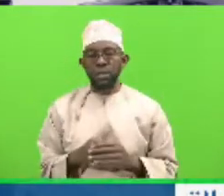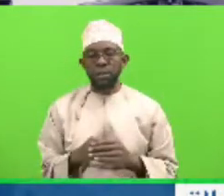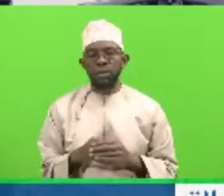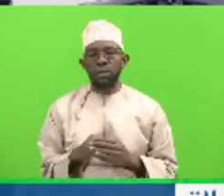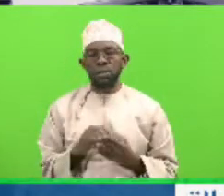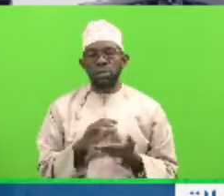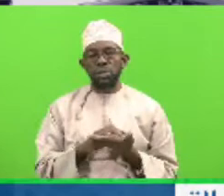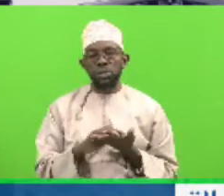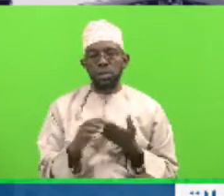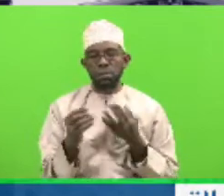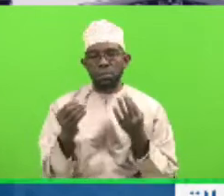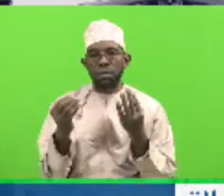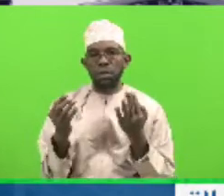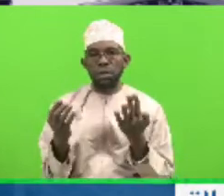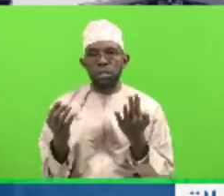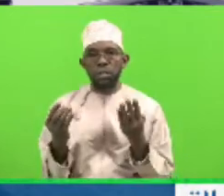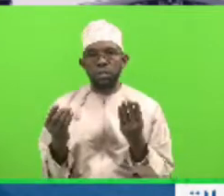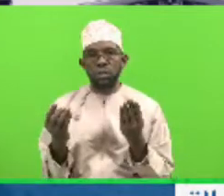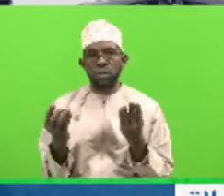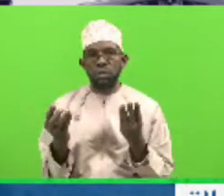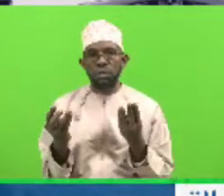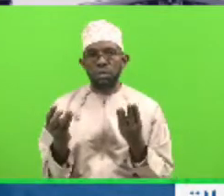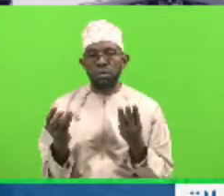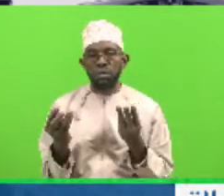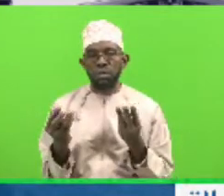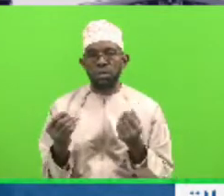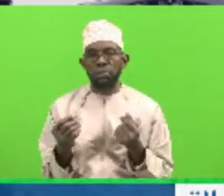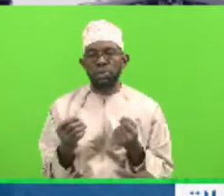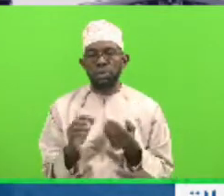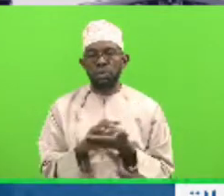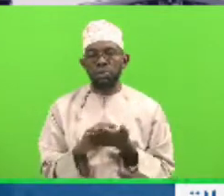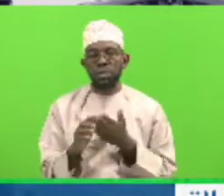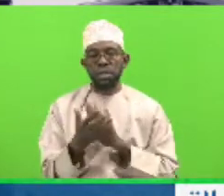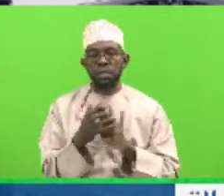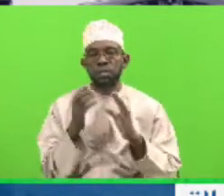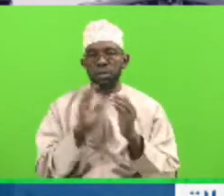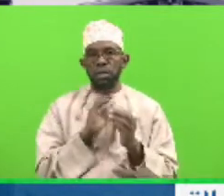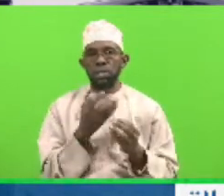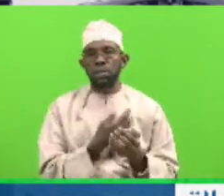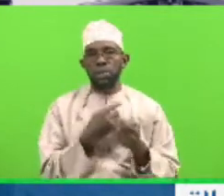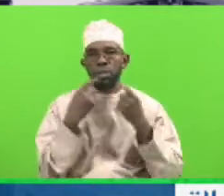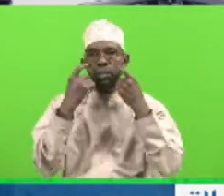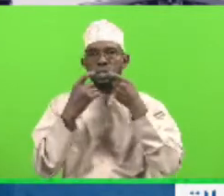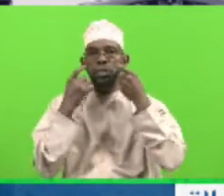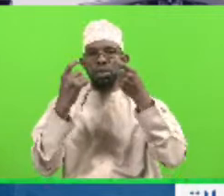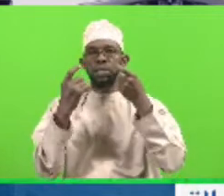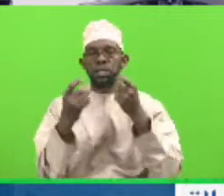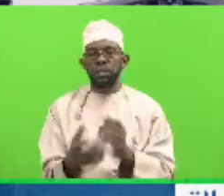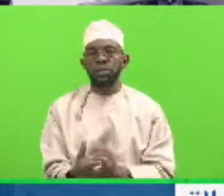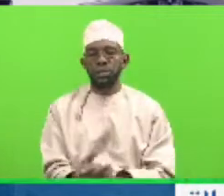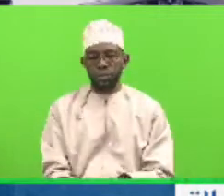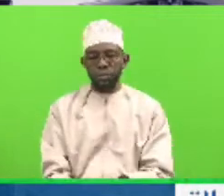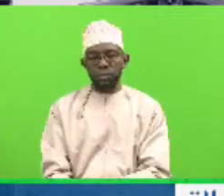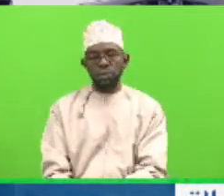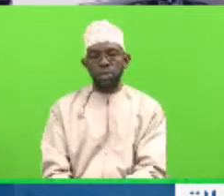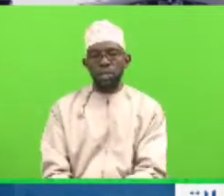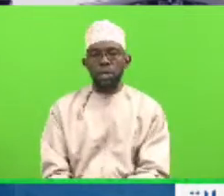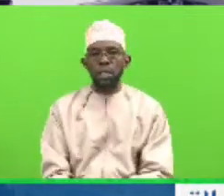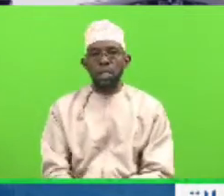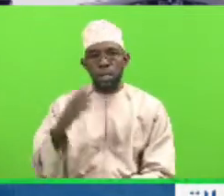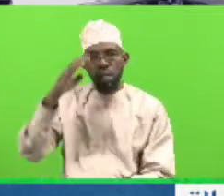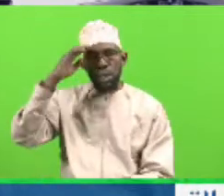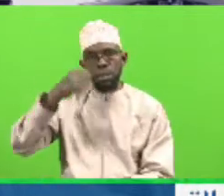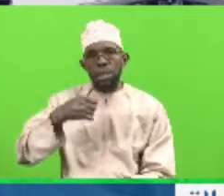قولي هذا وأستغفر الله لي ولكم ولسائر المسلمين فاستغفروه إنه الغفور الرحيم والبر الكريم